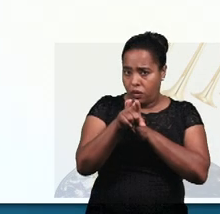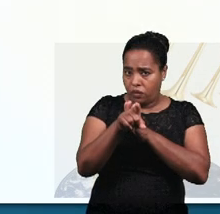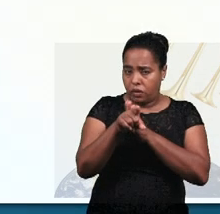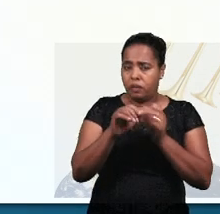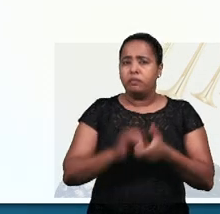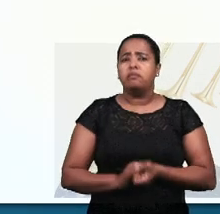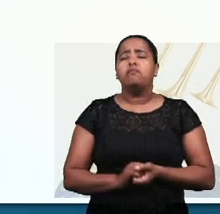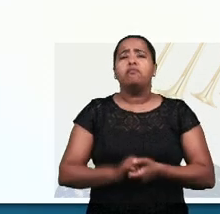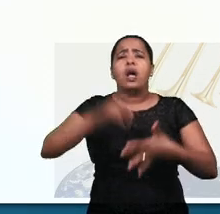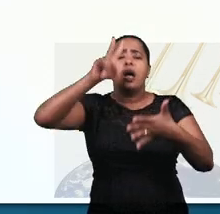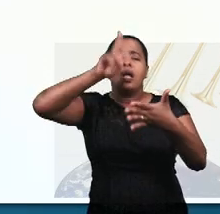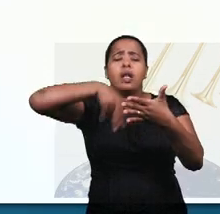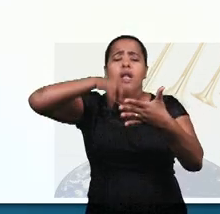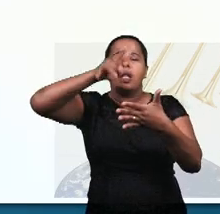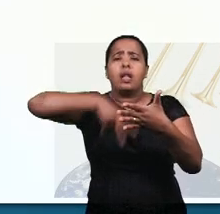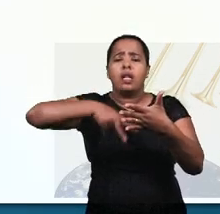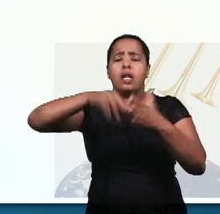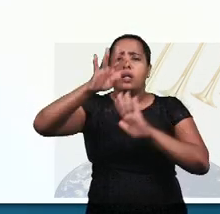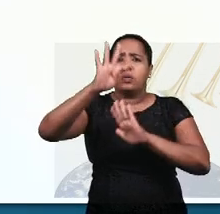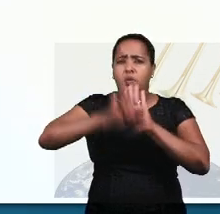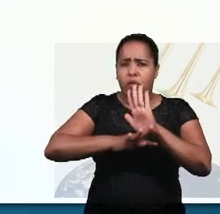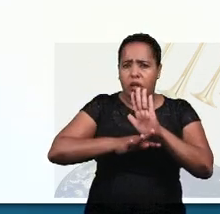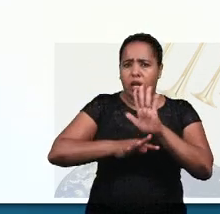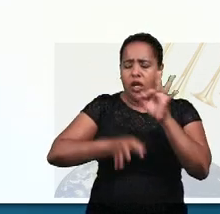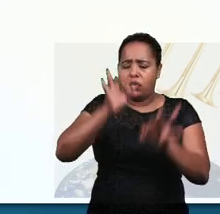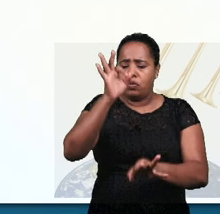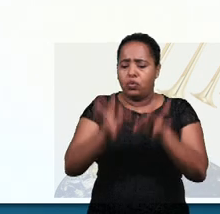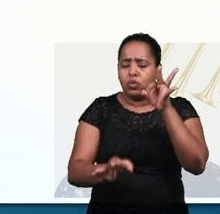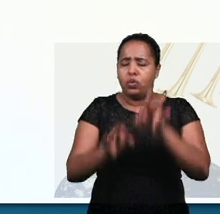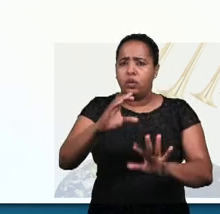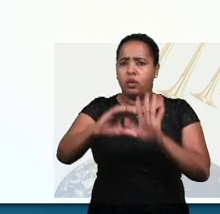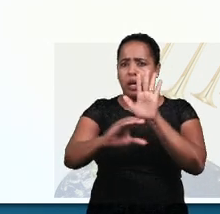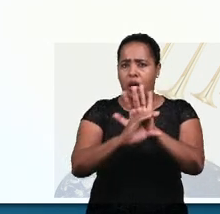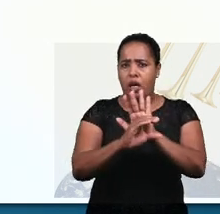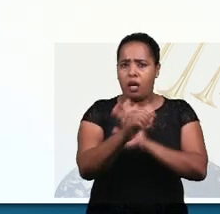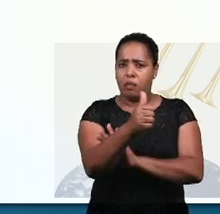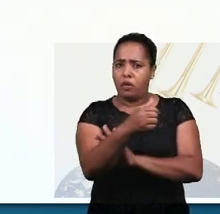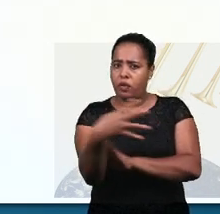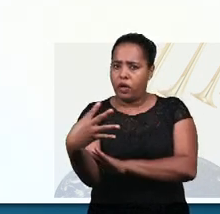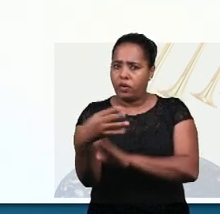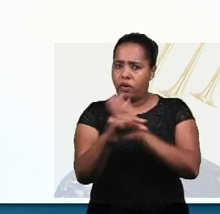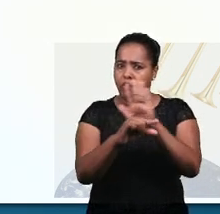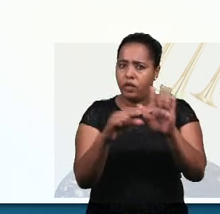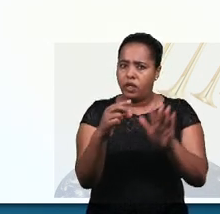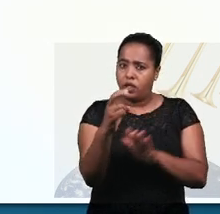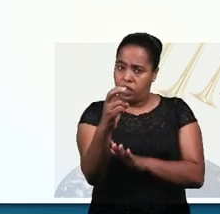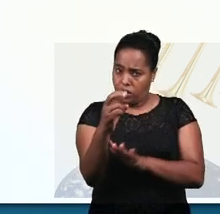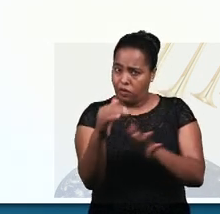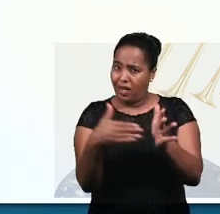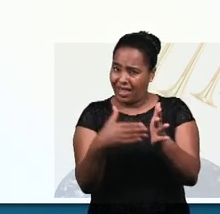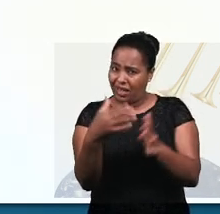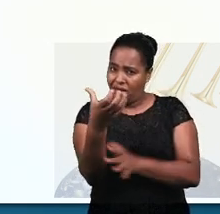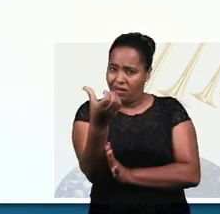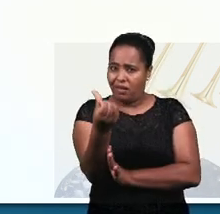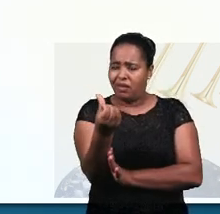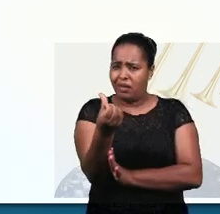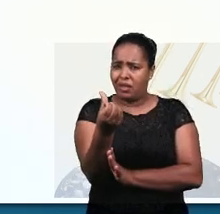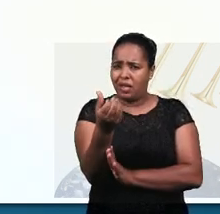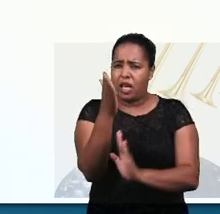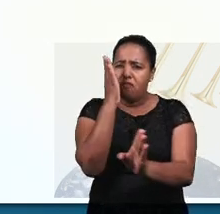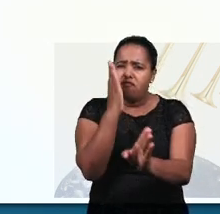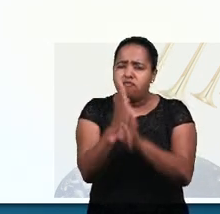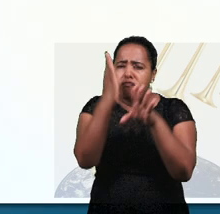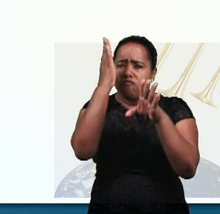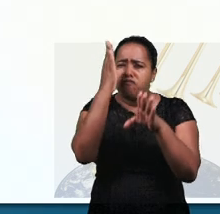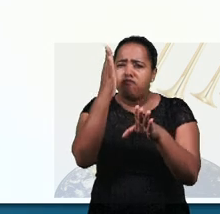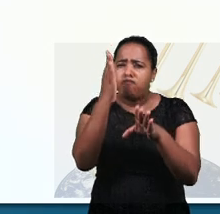semaine prochaine. En lisant le texte dans le livre de Juges, chapitre 14, versets 5 et 6, identifiez les